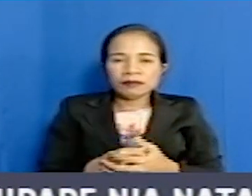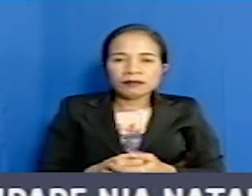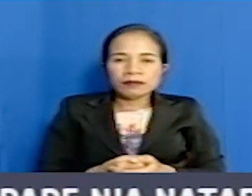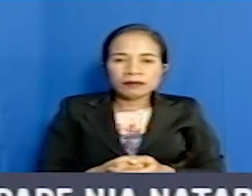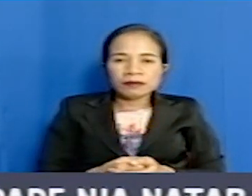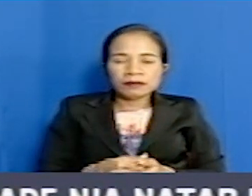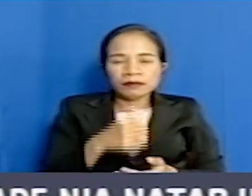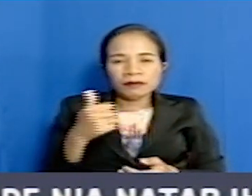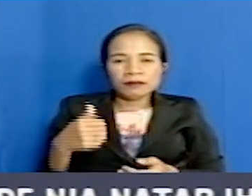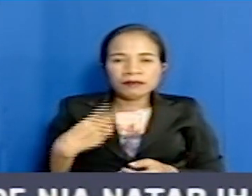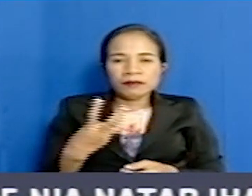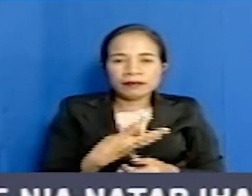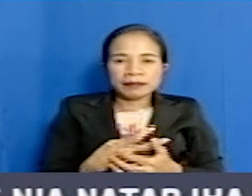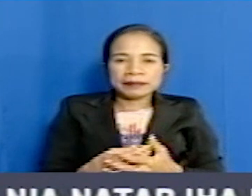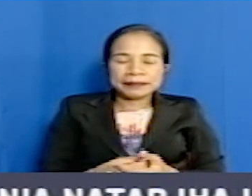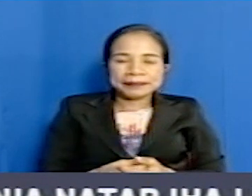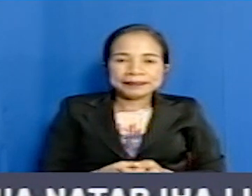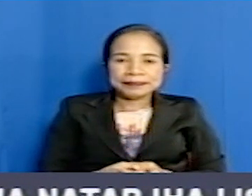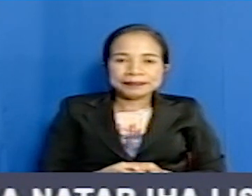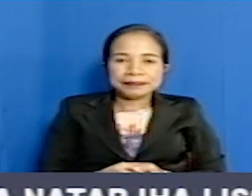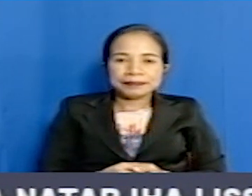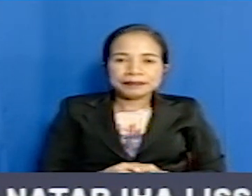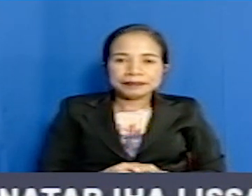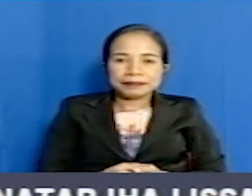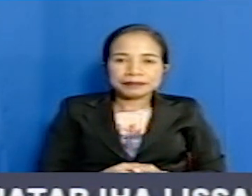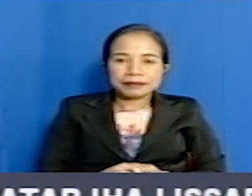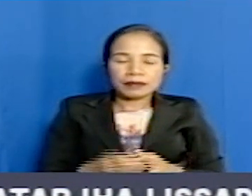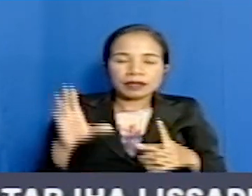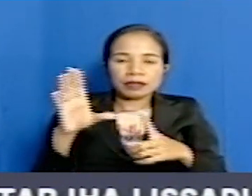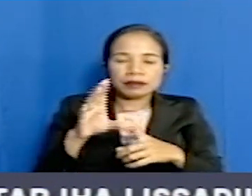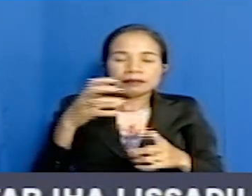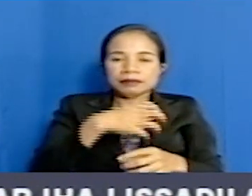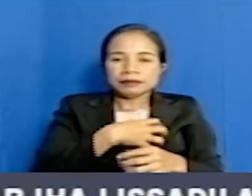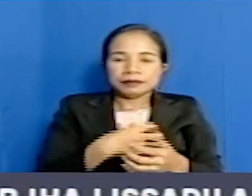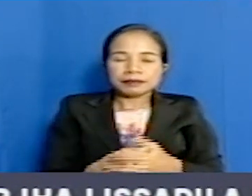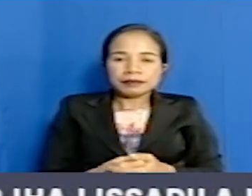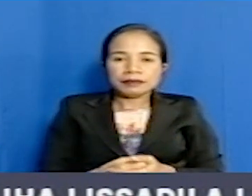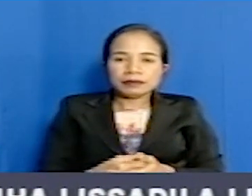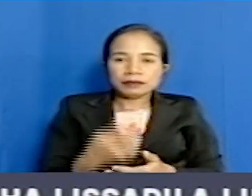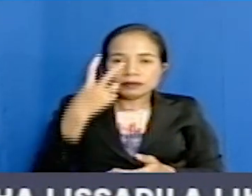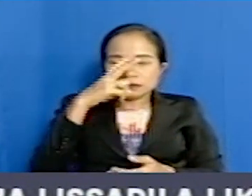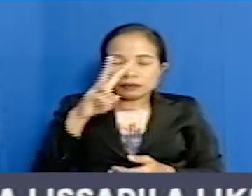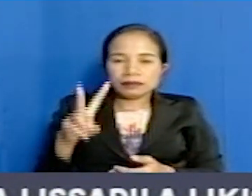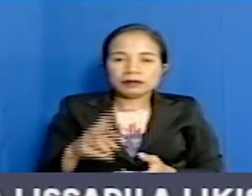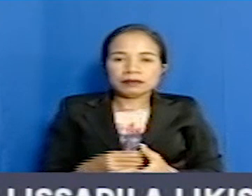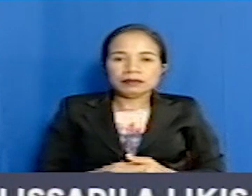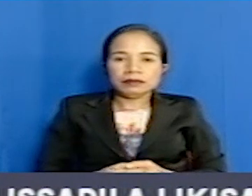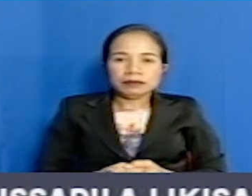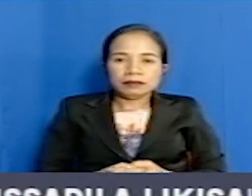di balu kita tensel atau bayar komando, pada kus komando hari unsa